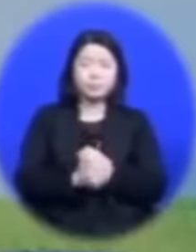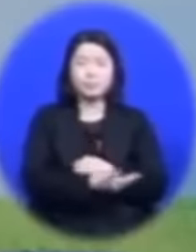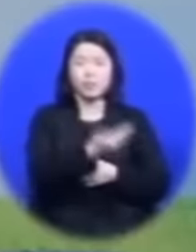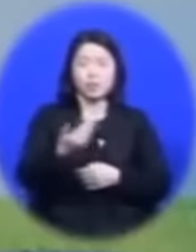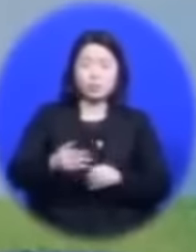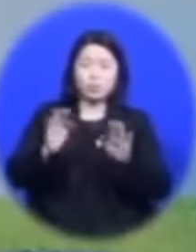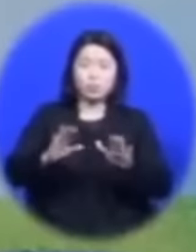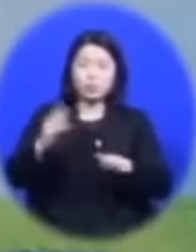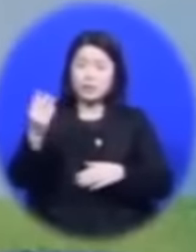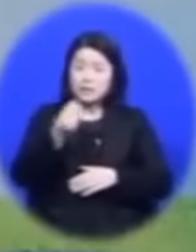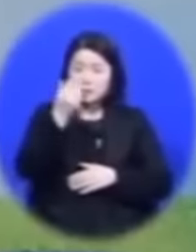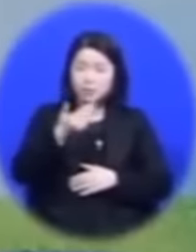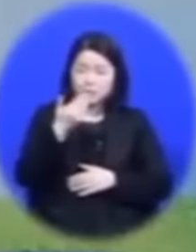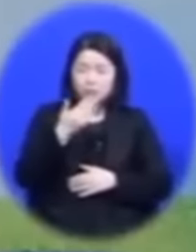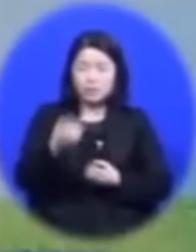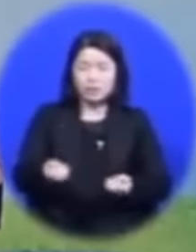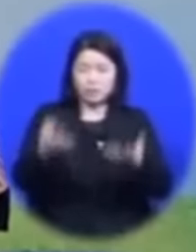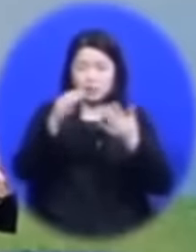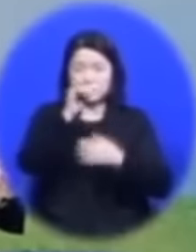여러분 오늘 성찬식을 합니다.